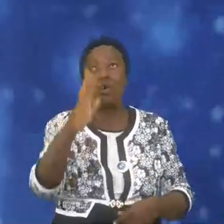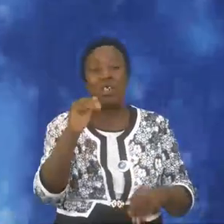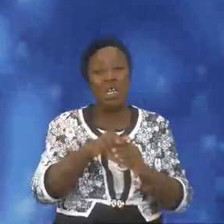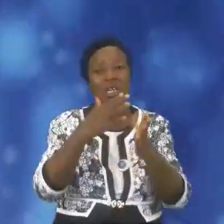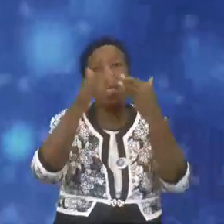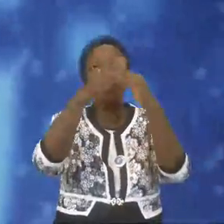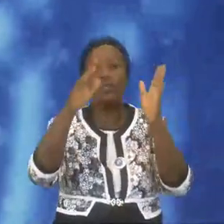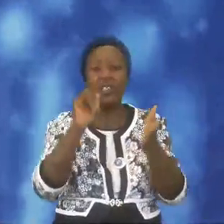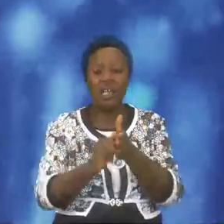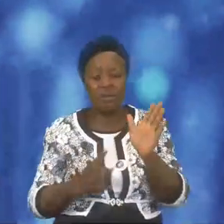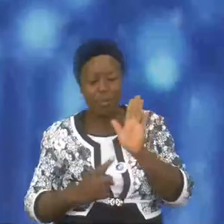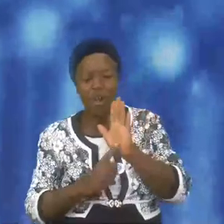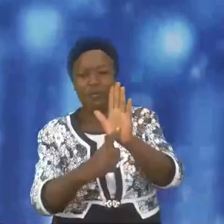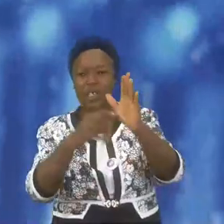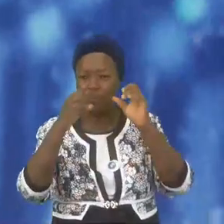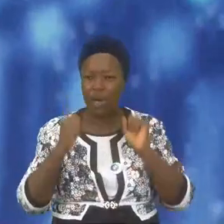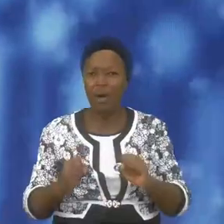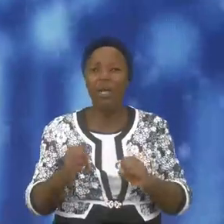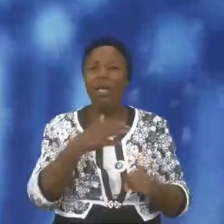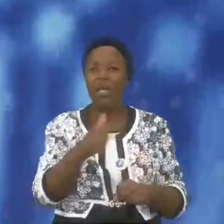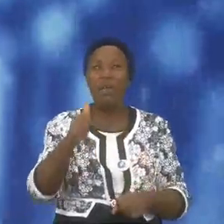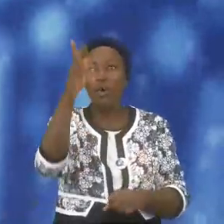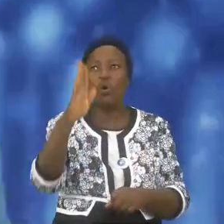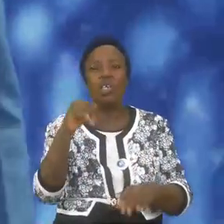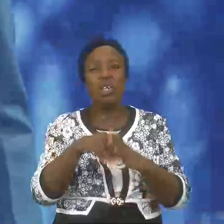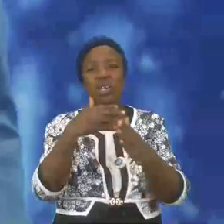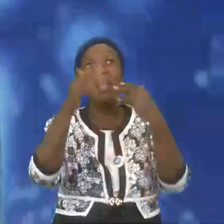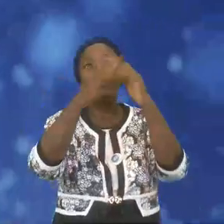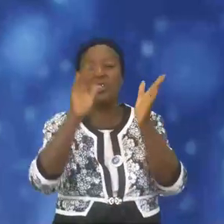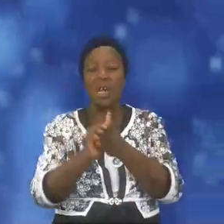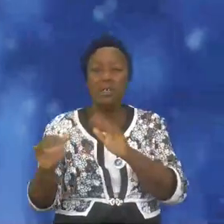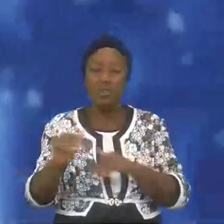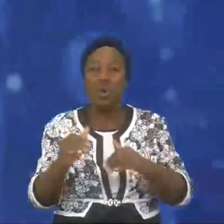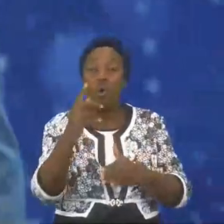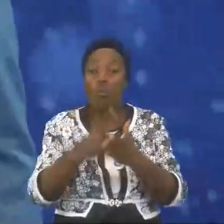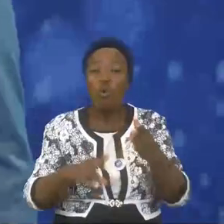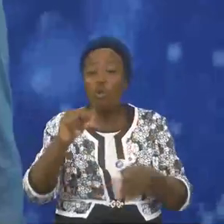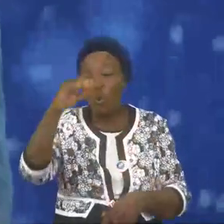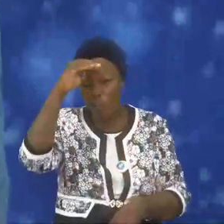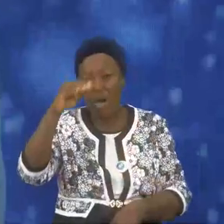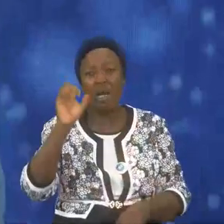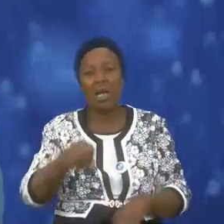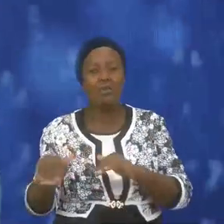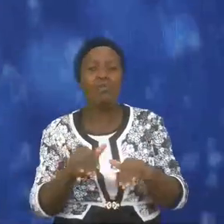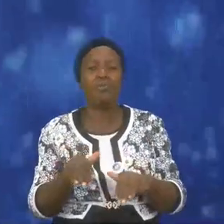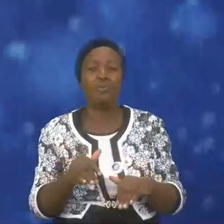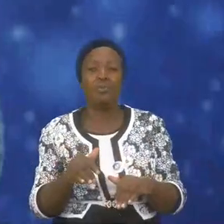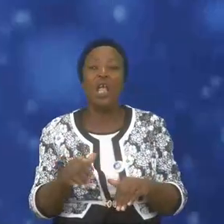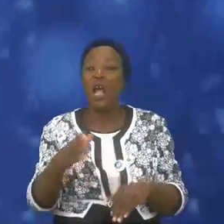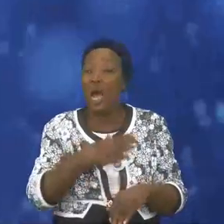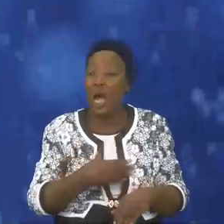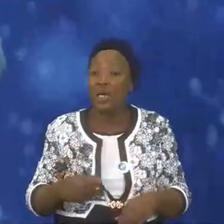Il y a un Dieu au ciel qui manifeste la puissance. Il y a un Dieu au ciel qui fait ce qu'aucun homme ne peut